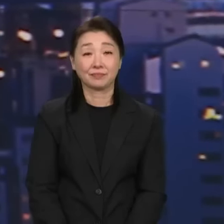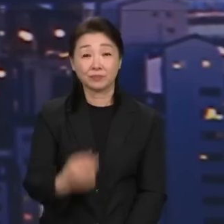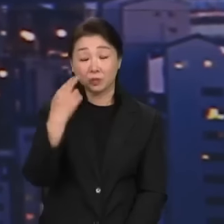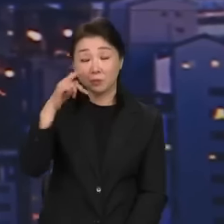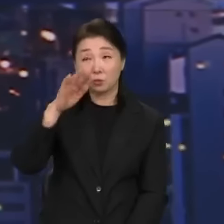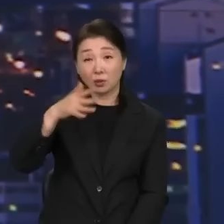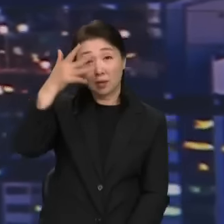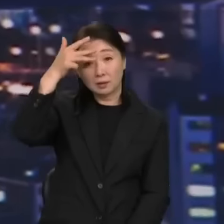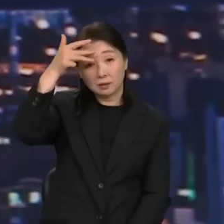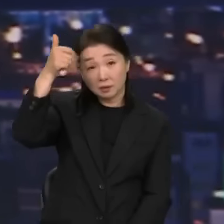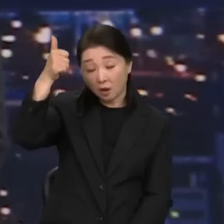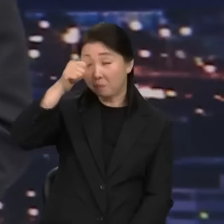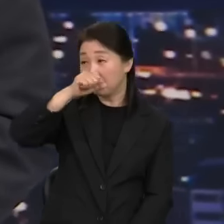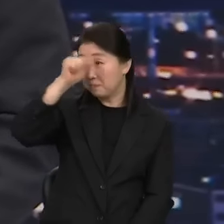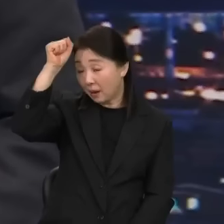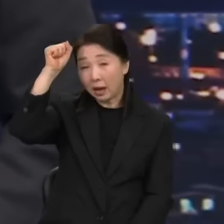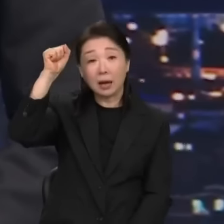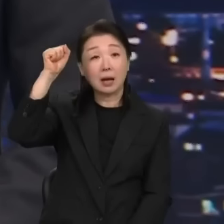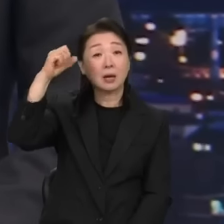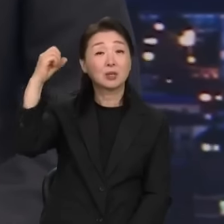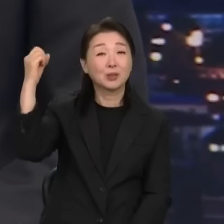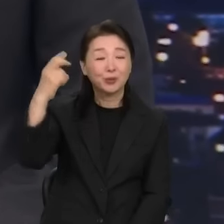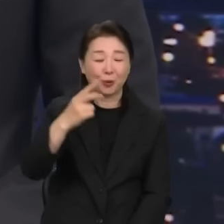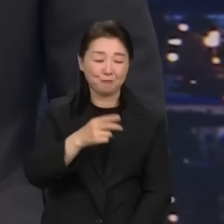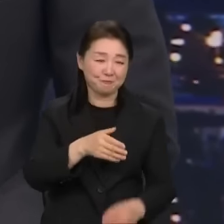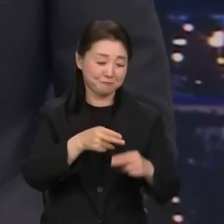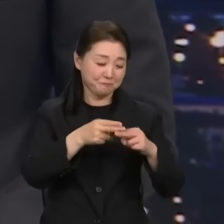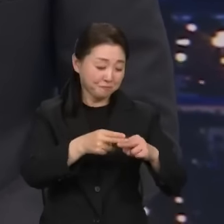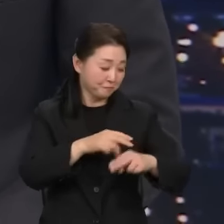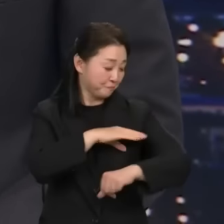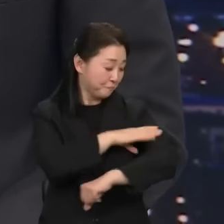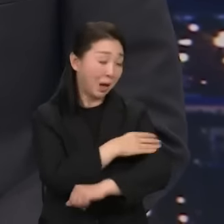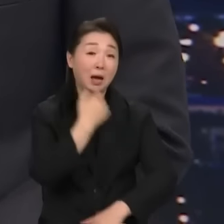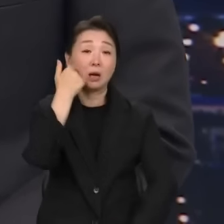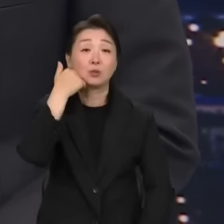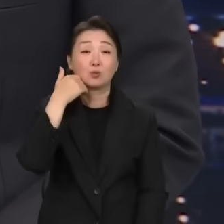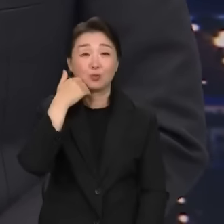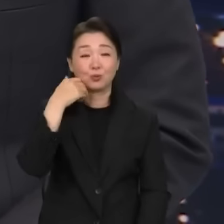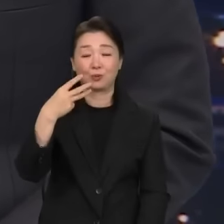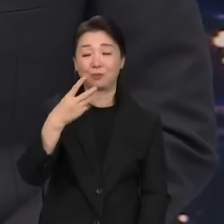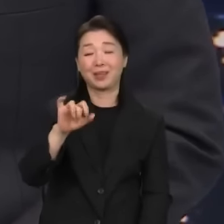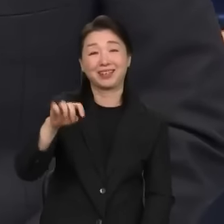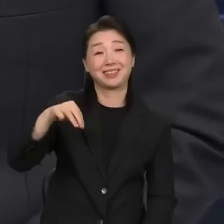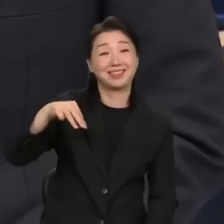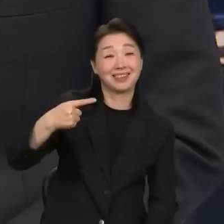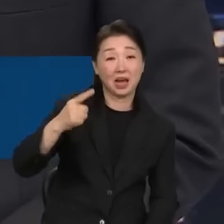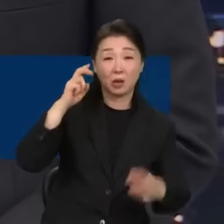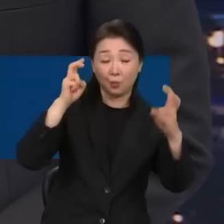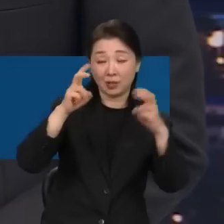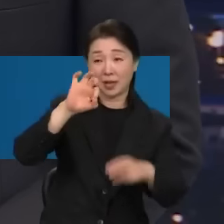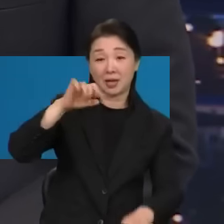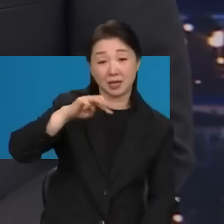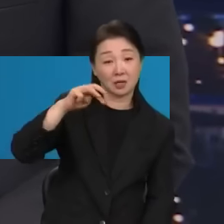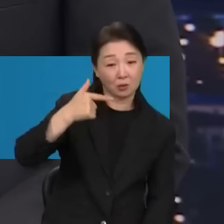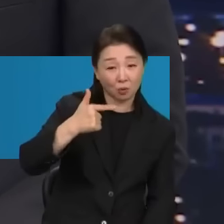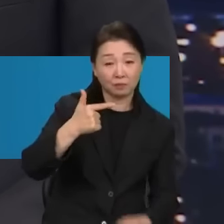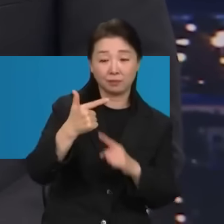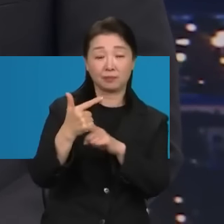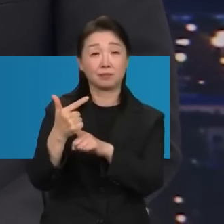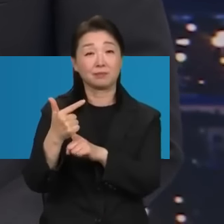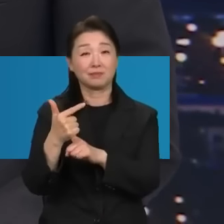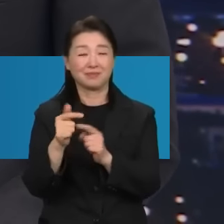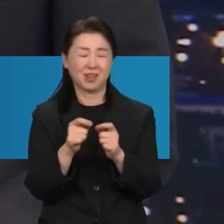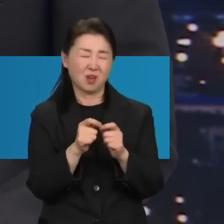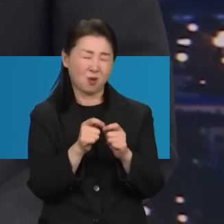네 미국에선 트럼프의 당선과 함께 실세 중에 실세로 떠오른 사람이 바로 테슬라의 일론 머스크입니다 반면에 머스크와